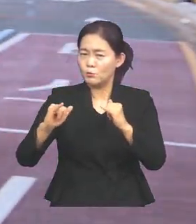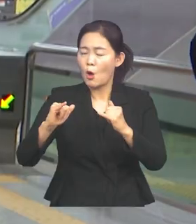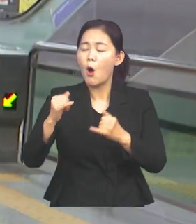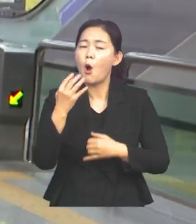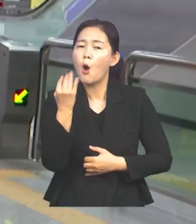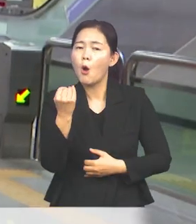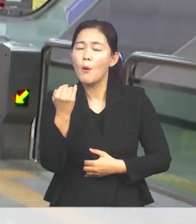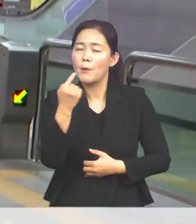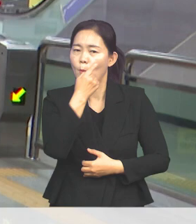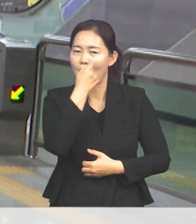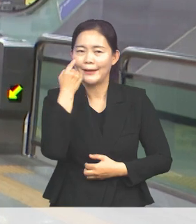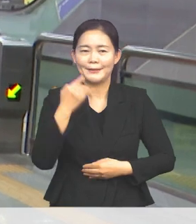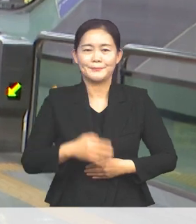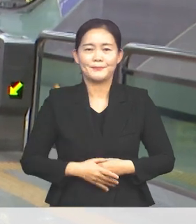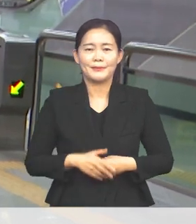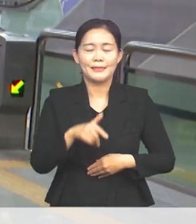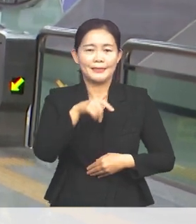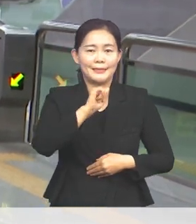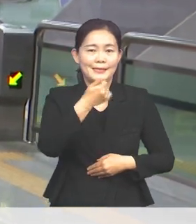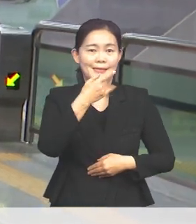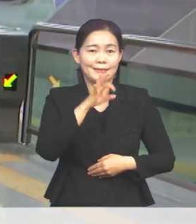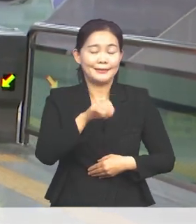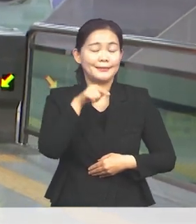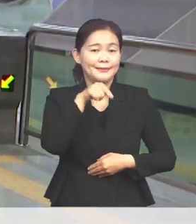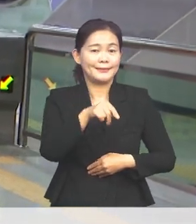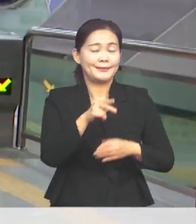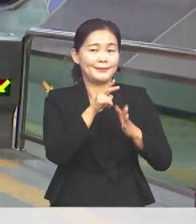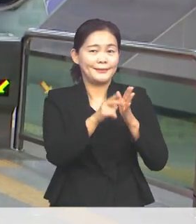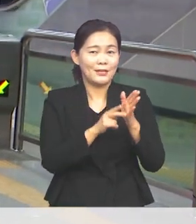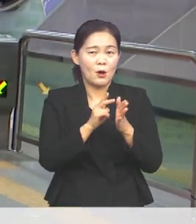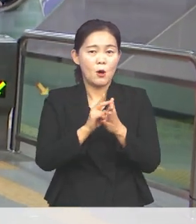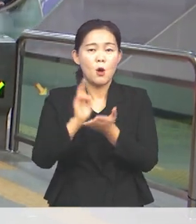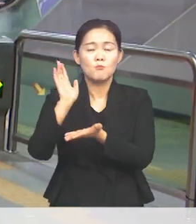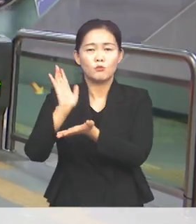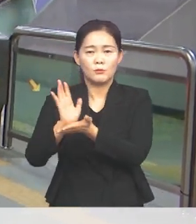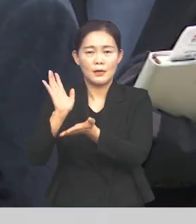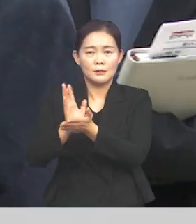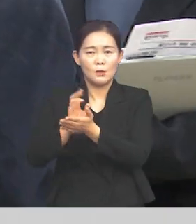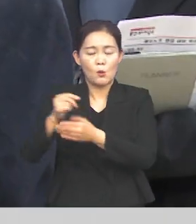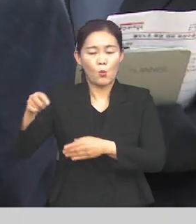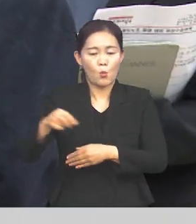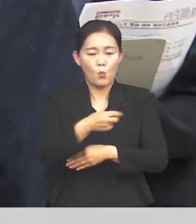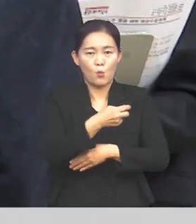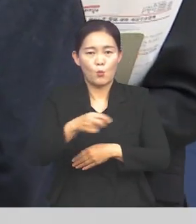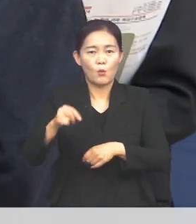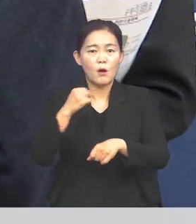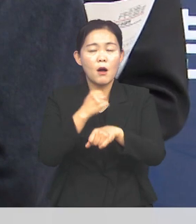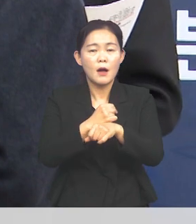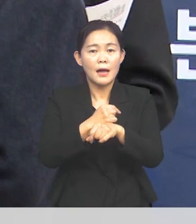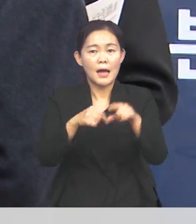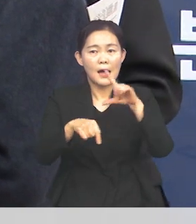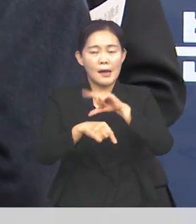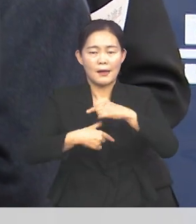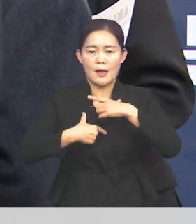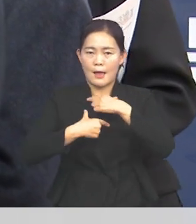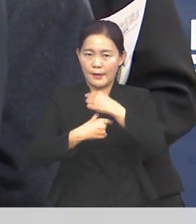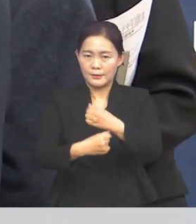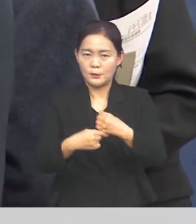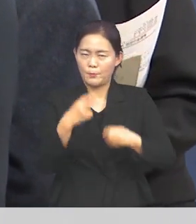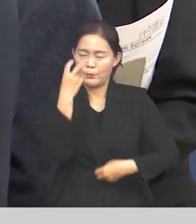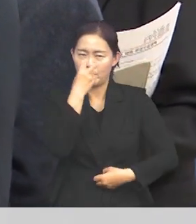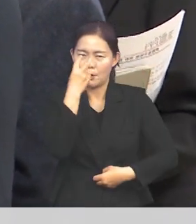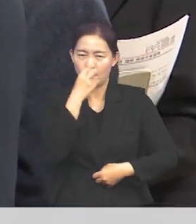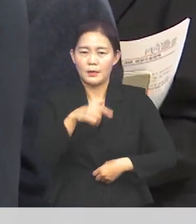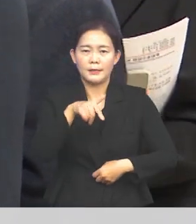살폈습니다. 이어 용인경전철 기흥역과 수인분당선 기흥역 플랫폼으로 이동해 열차 운행 상황과 출근길 시민의 안전